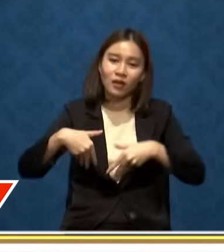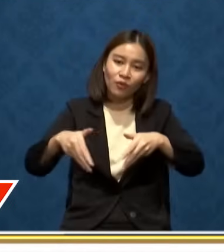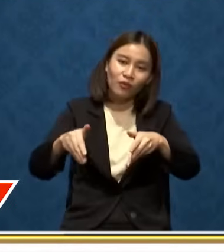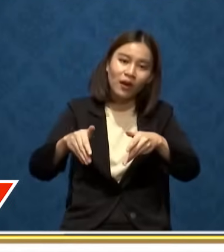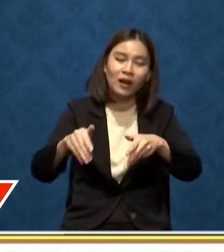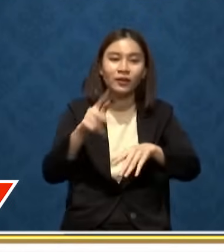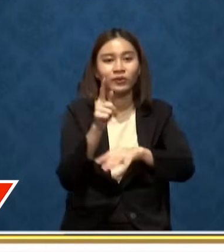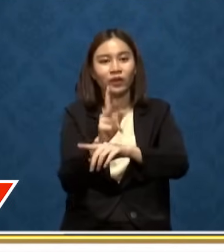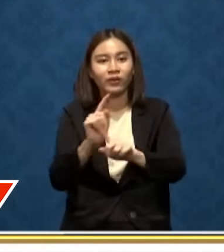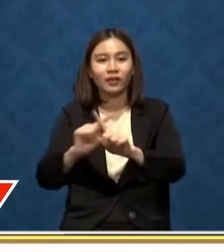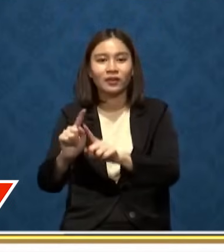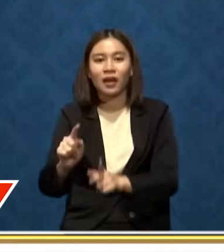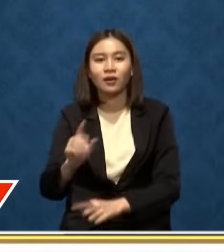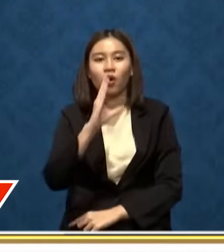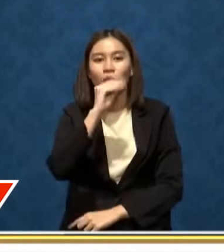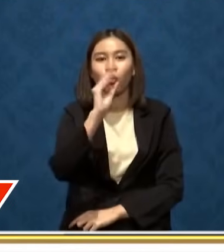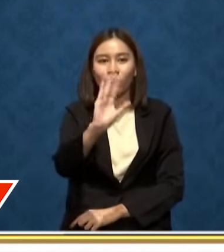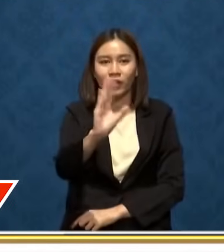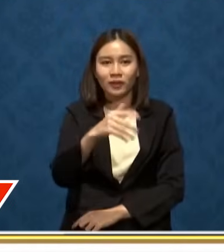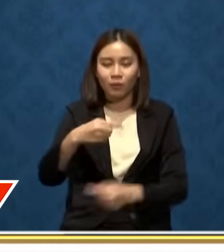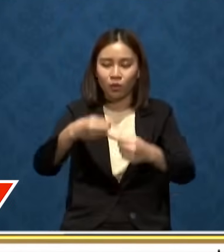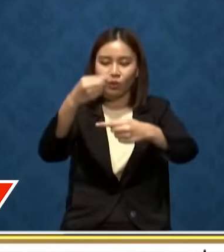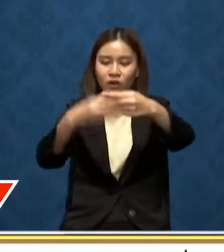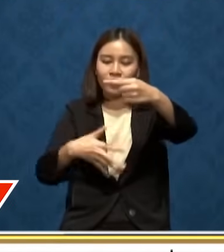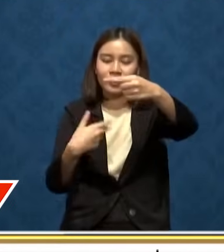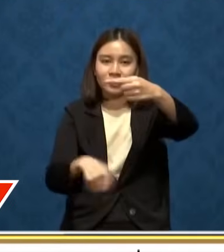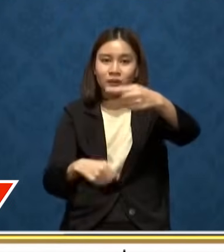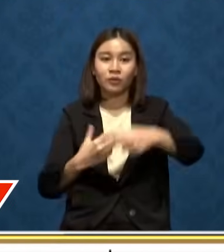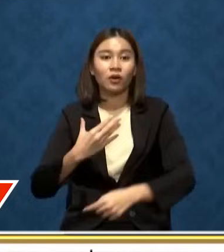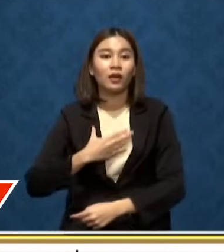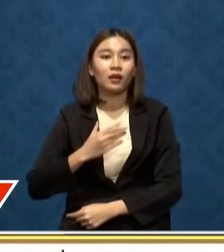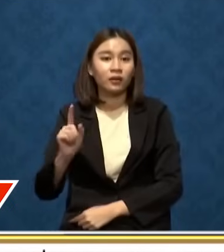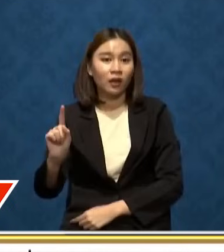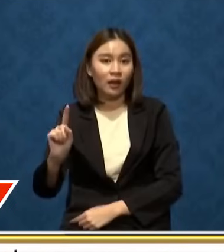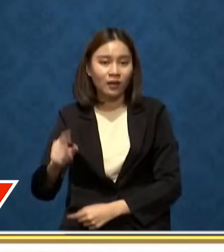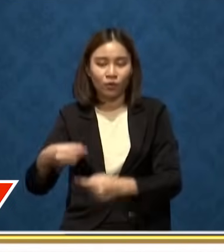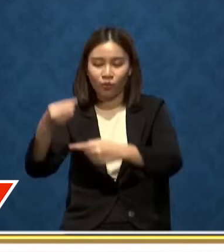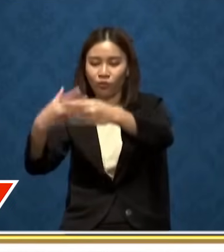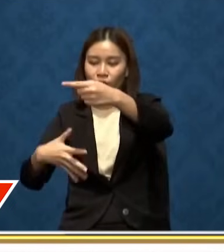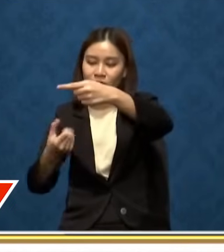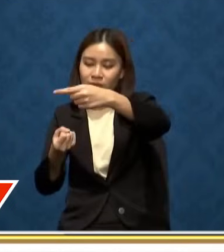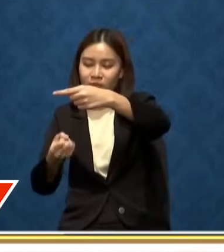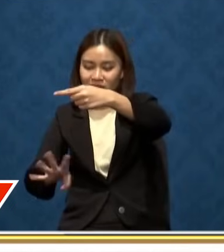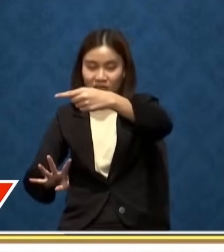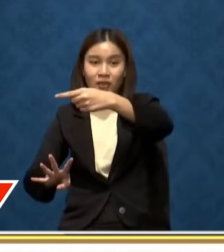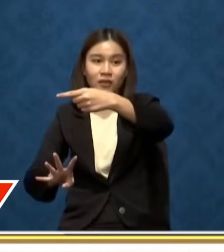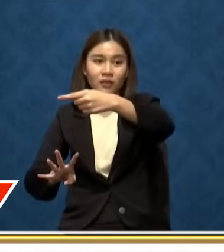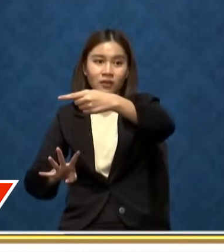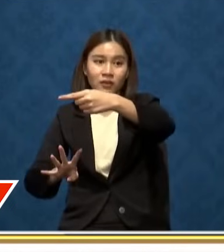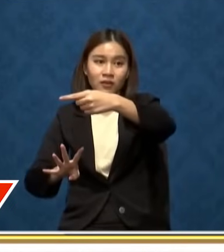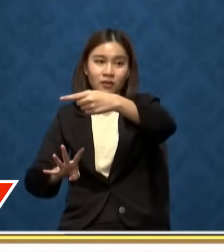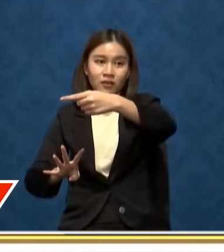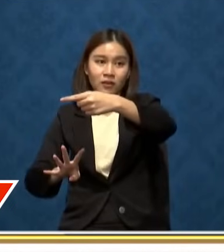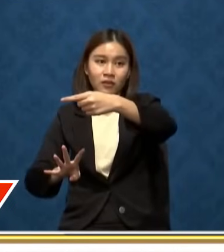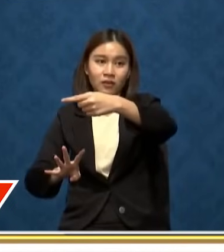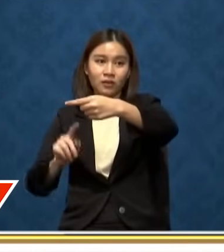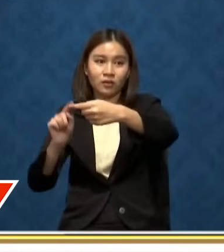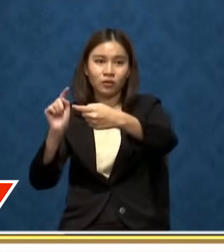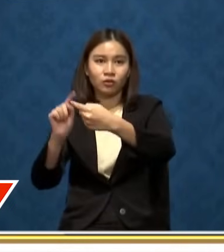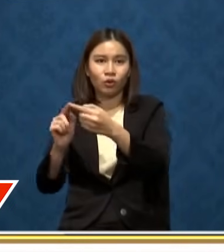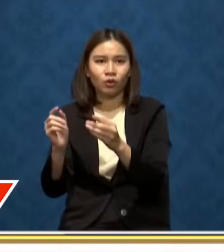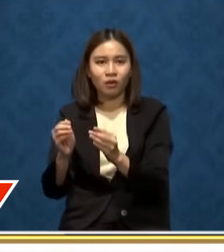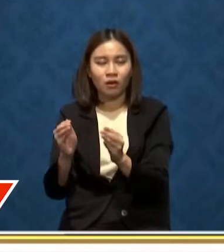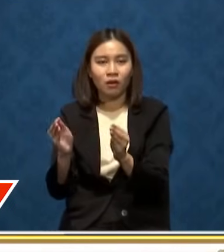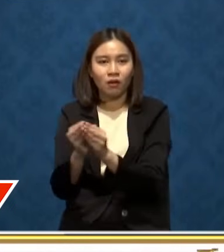ตอลไม่ต้องพูดถึงเขานะครับระดับท็อป10ของเราเนี่ยอยู่ลำดับที่14เหนือใครครับเหนือหอยม่วง